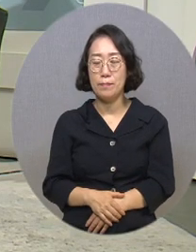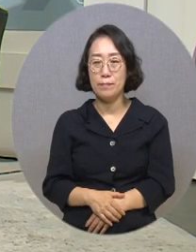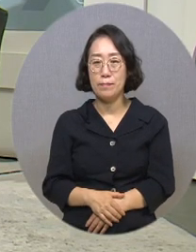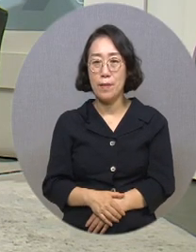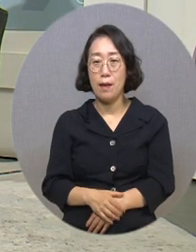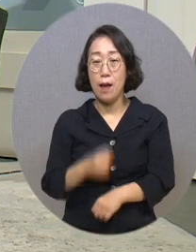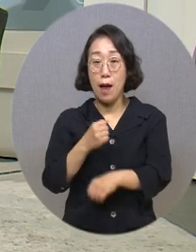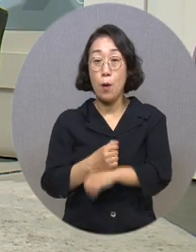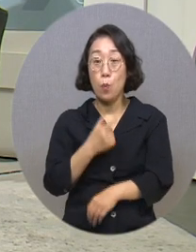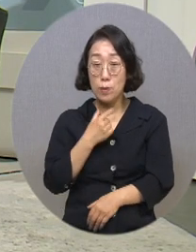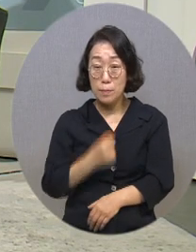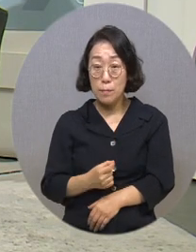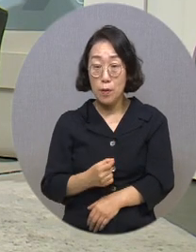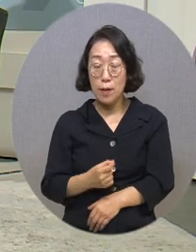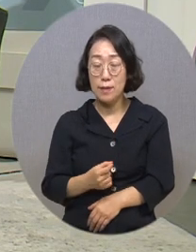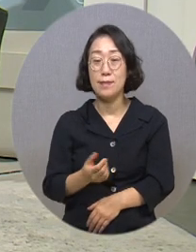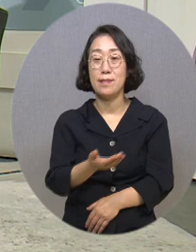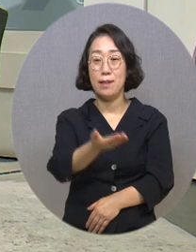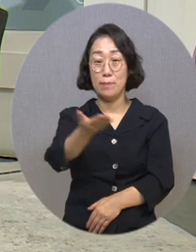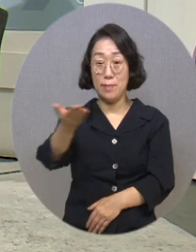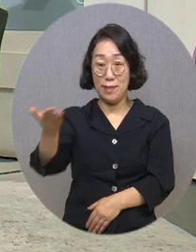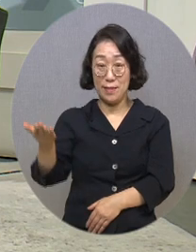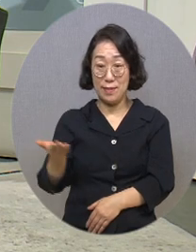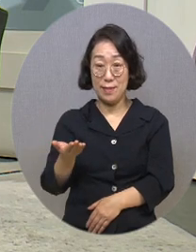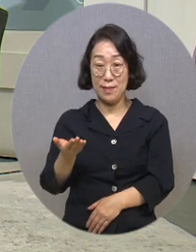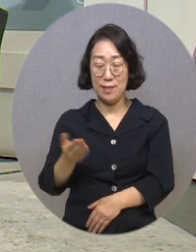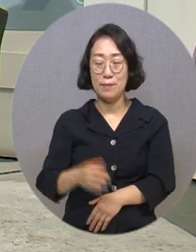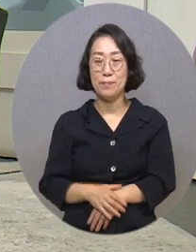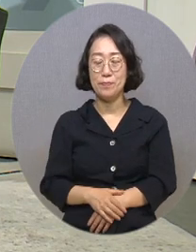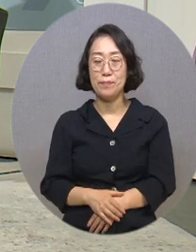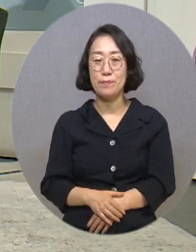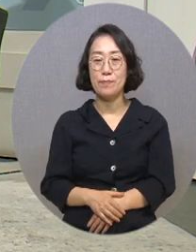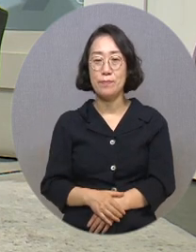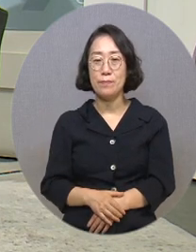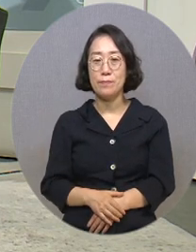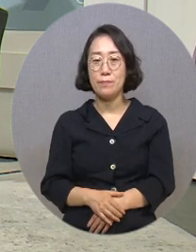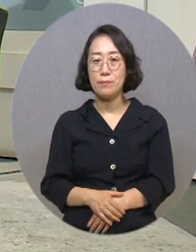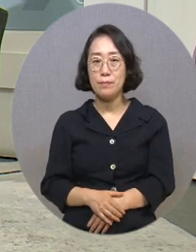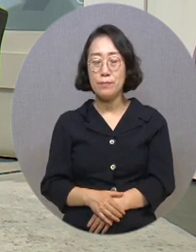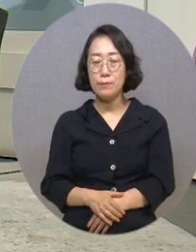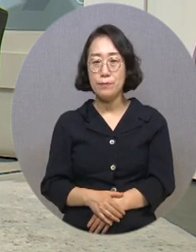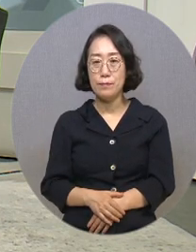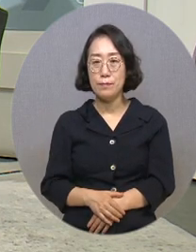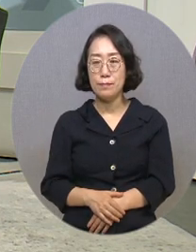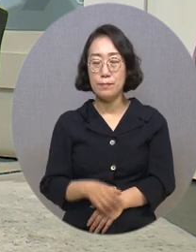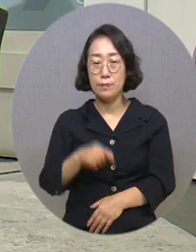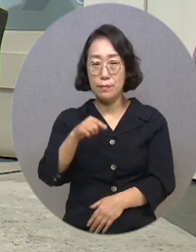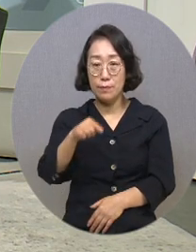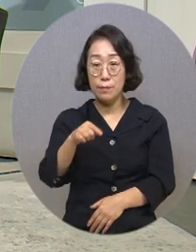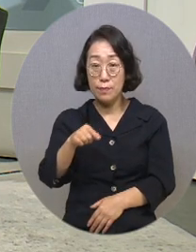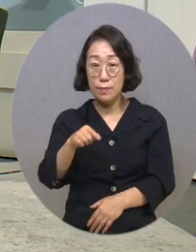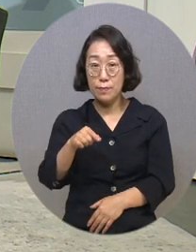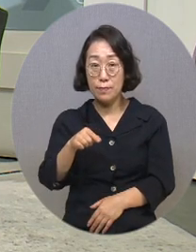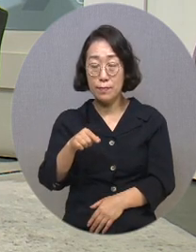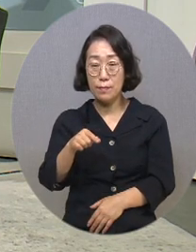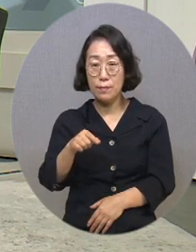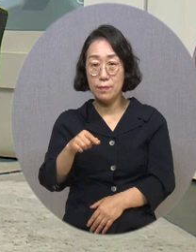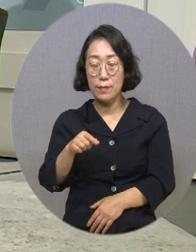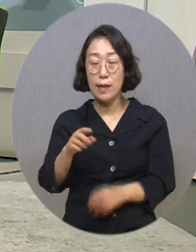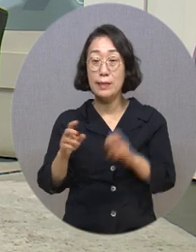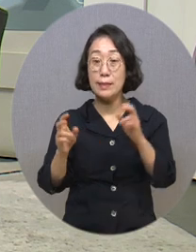하고 싶어 하는 분들 있잖아요. 네. 지금 하고 계시는 네. 그 퍼스널 브랜딩 이런